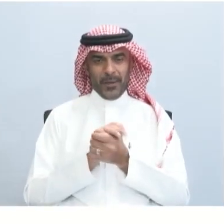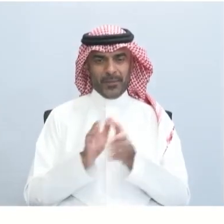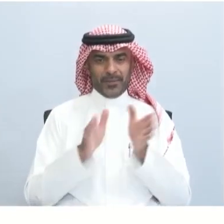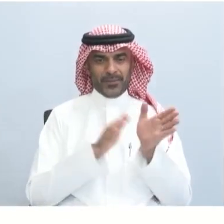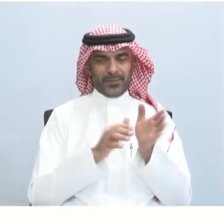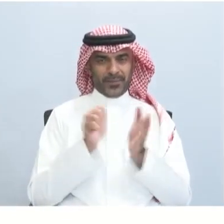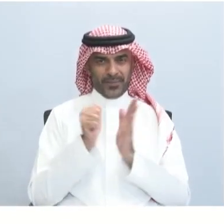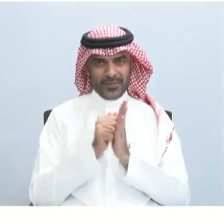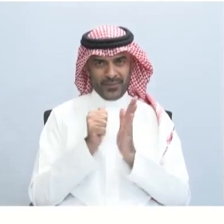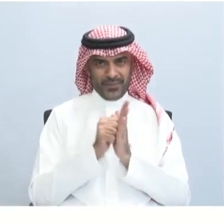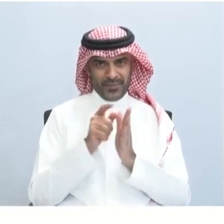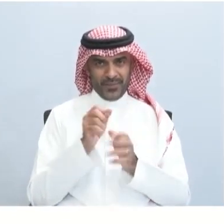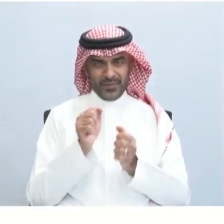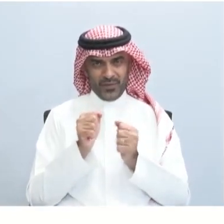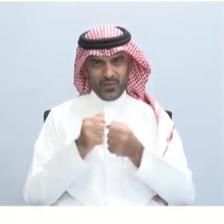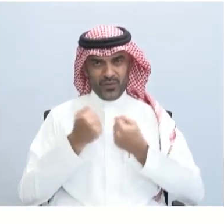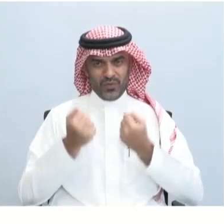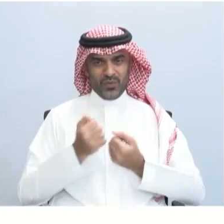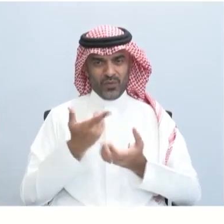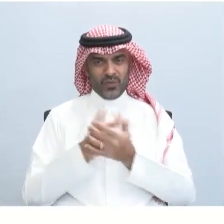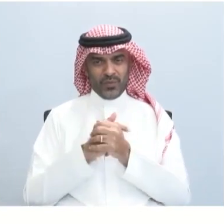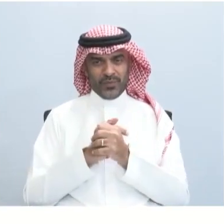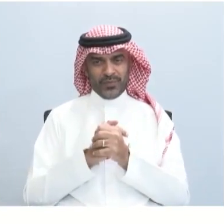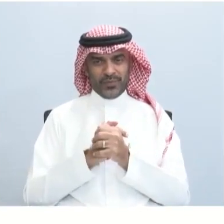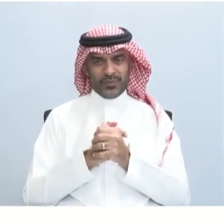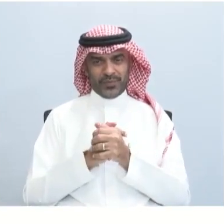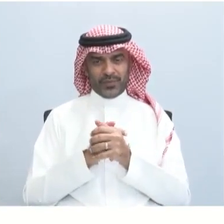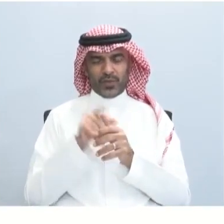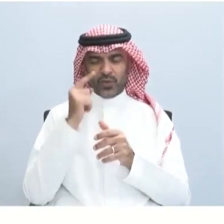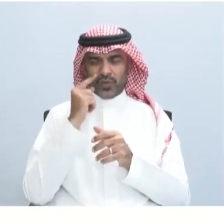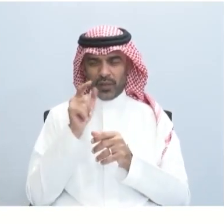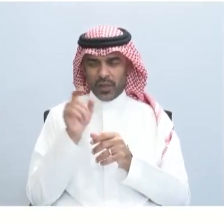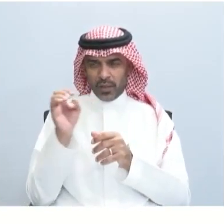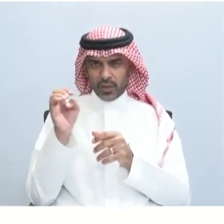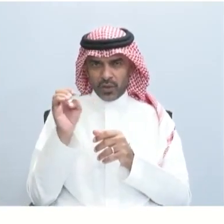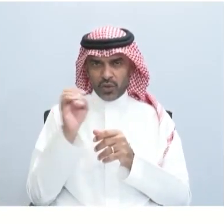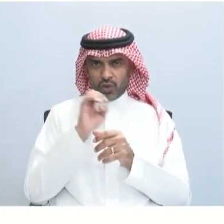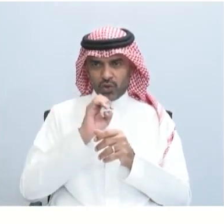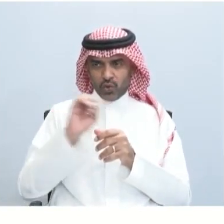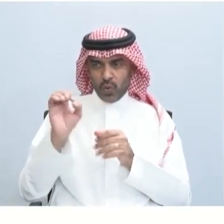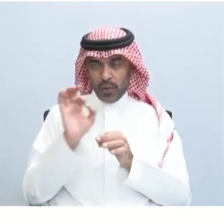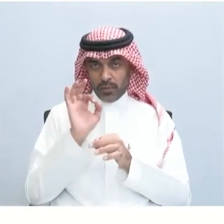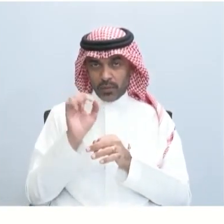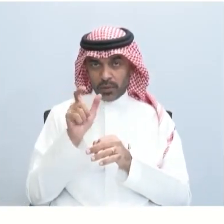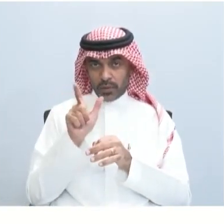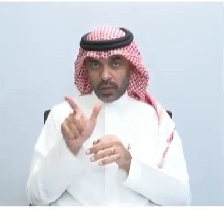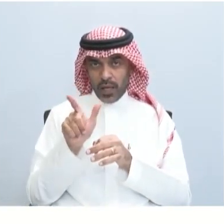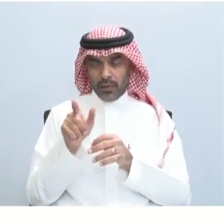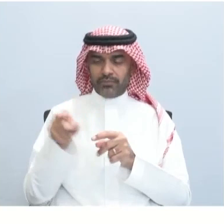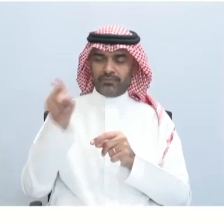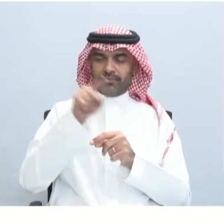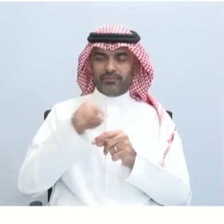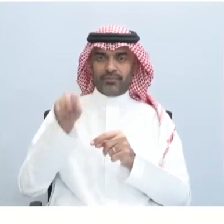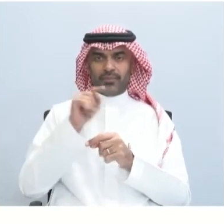اما نشاطنا المنزلي احوط بالقلم حول الاجابه المناسبه لملء الفراغ في كل